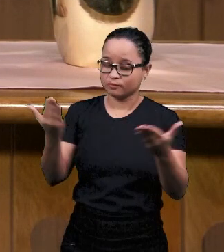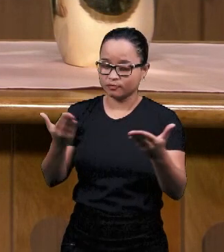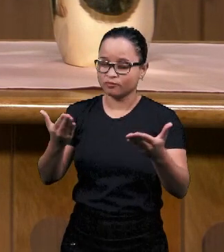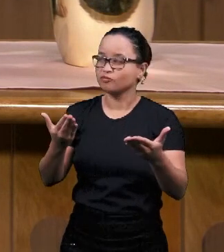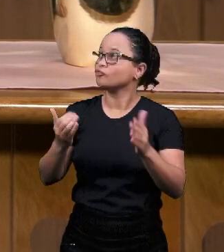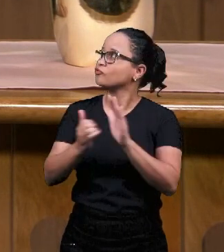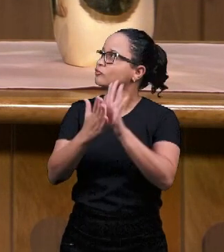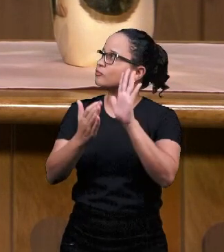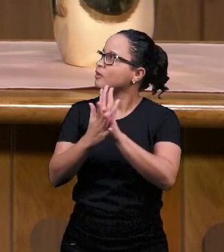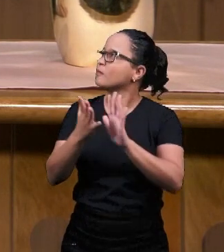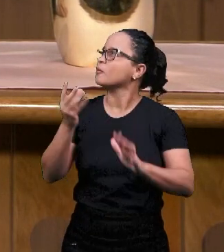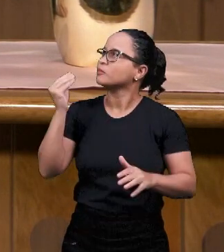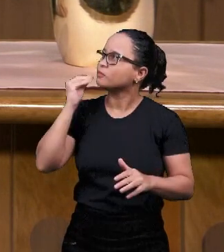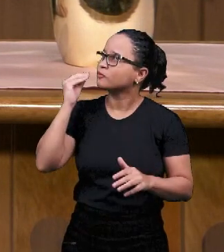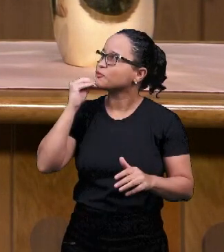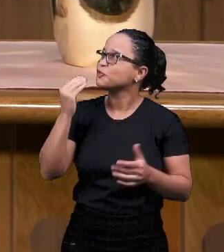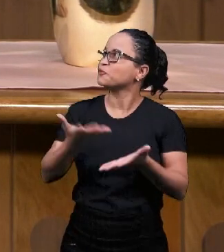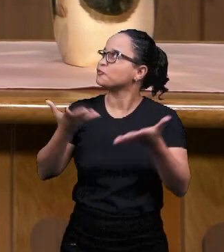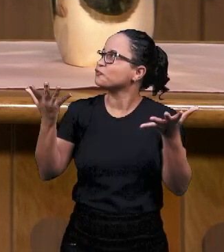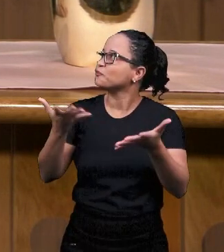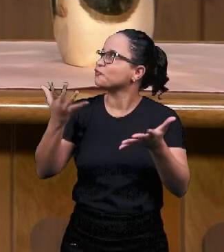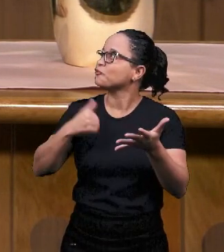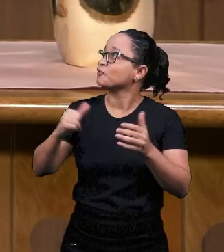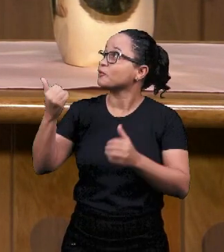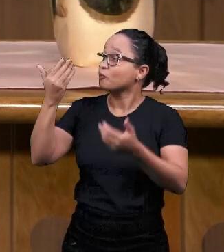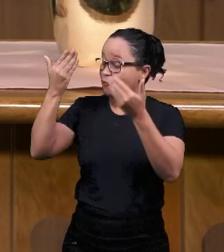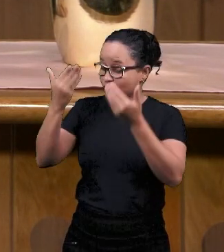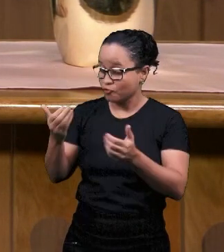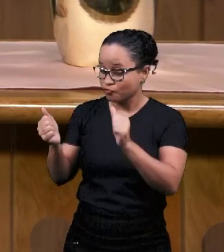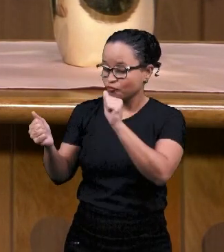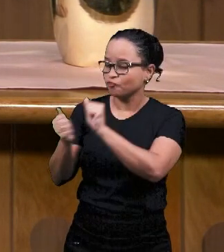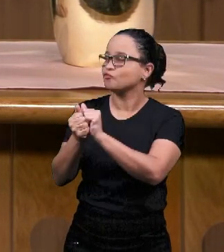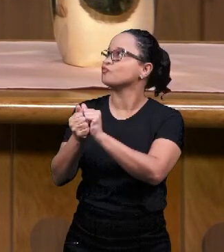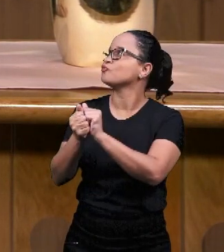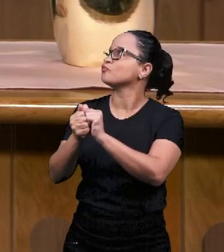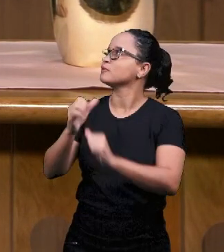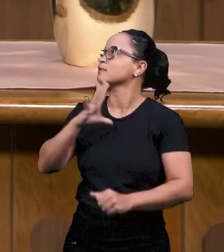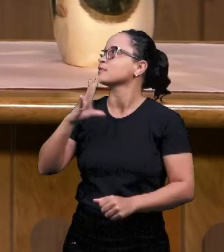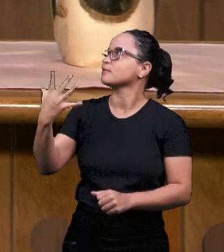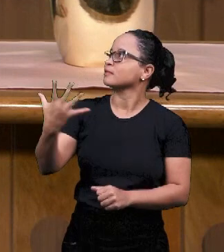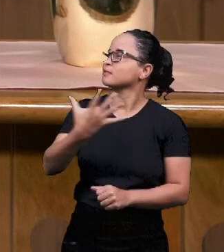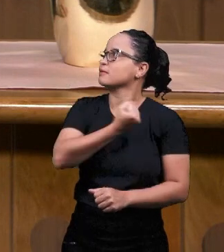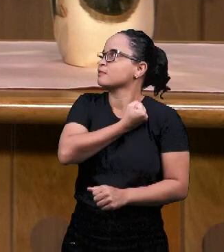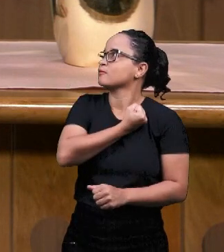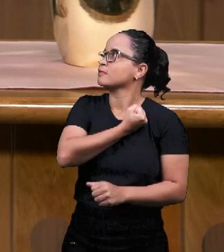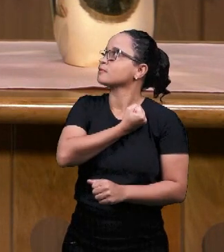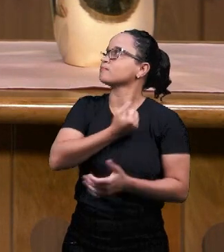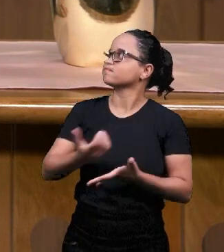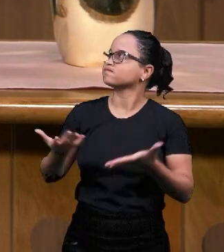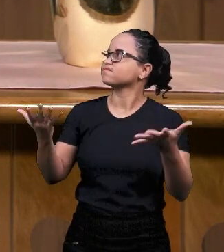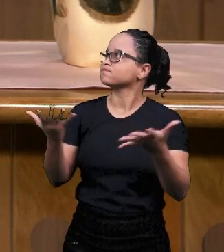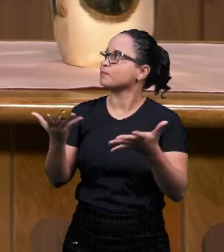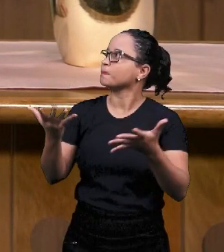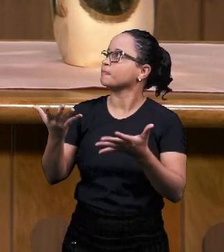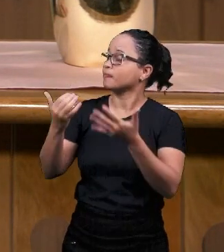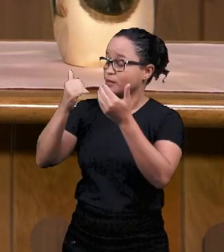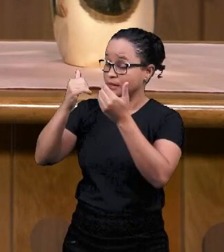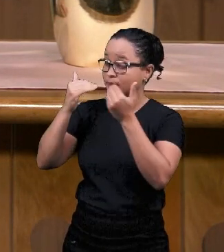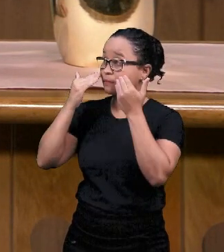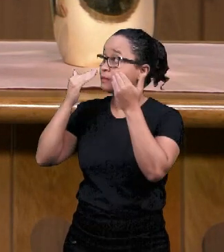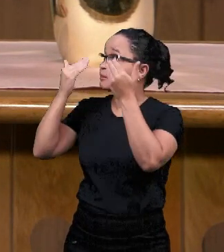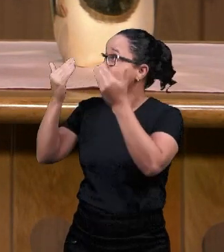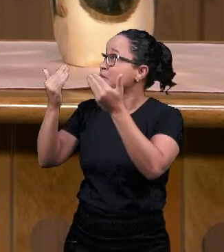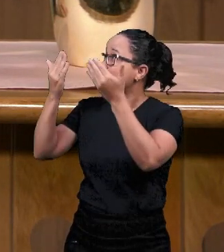возможность, которую мы имеем, предстоять перед этим чудным сокровищем, пред спасением,